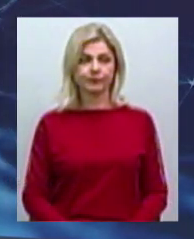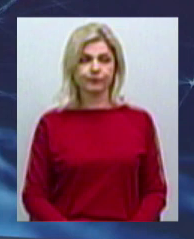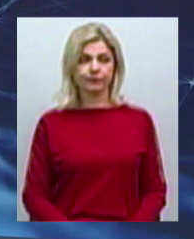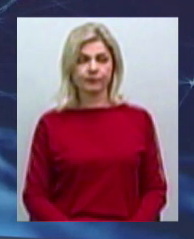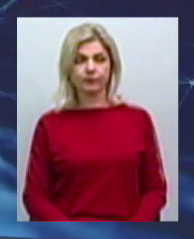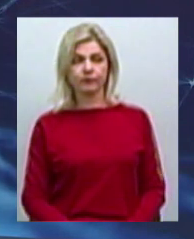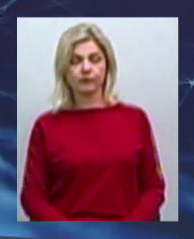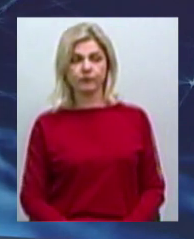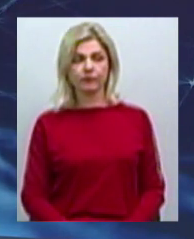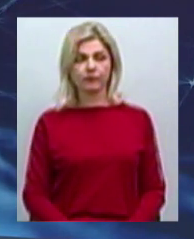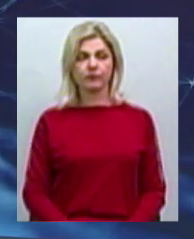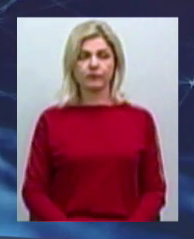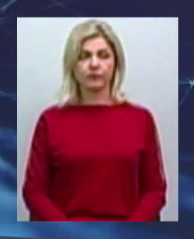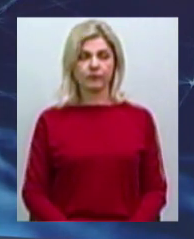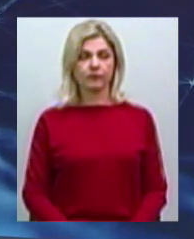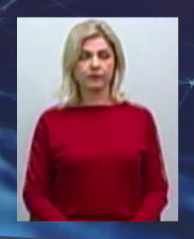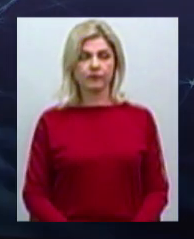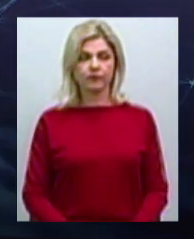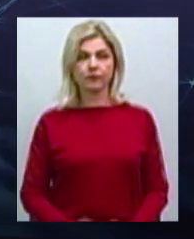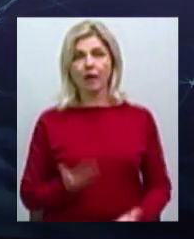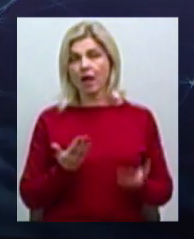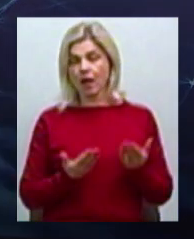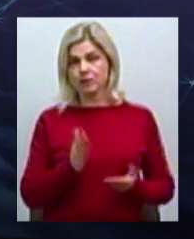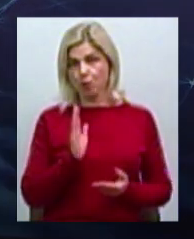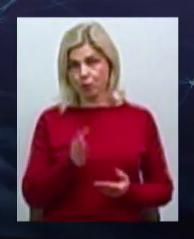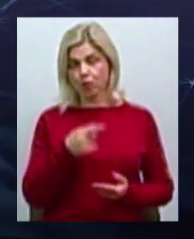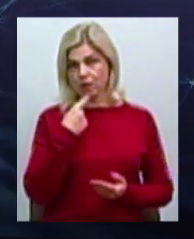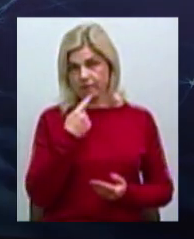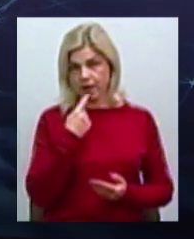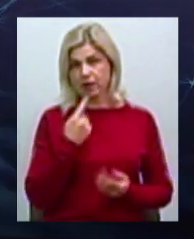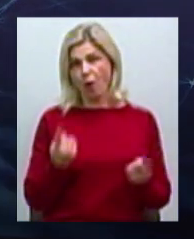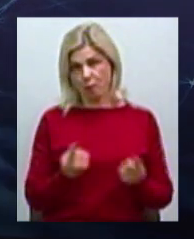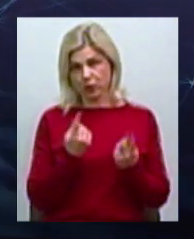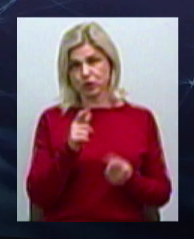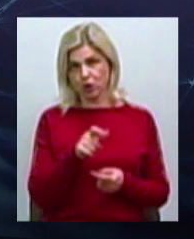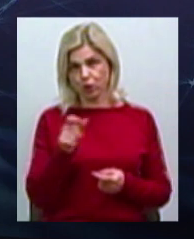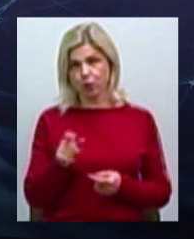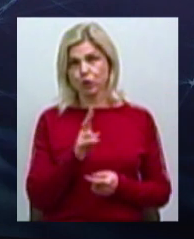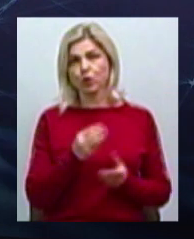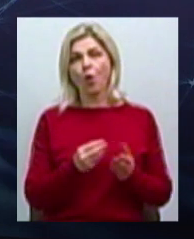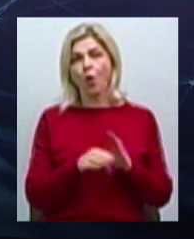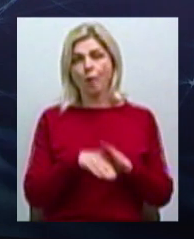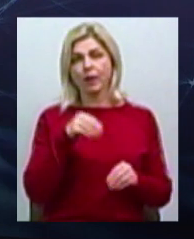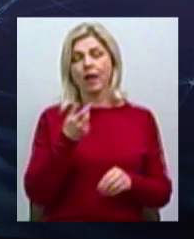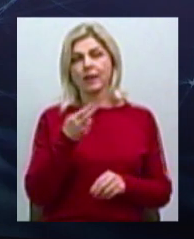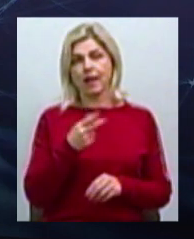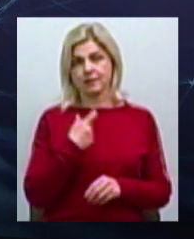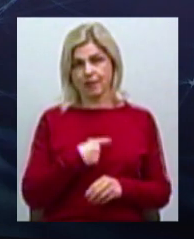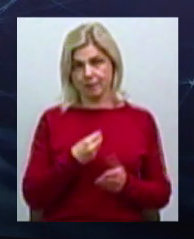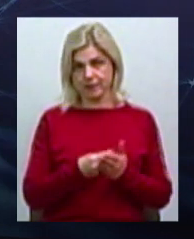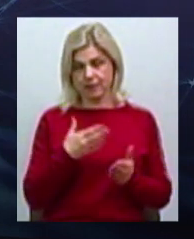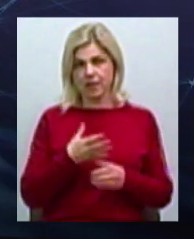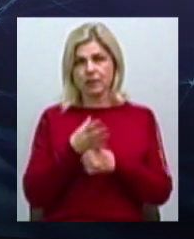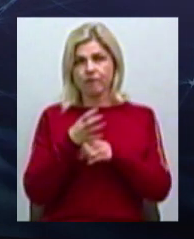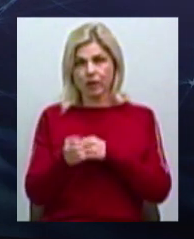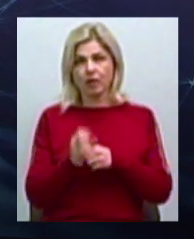Якщо ми будемо говорити про звичайних людей, які обрали для себе ці цінності, то примусити їх